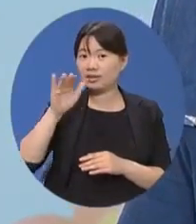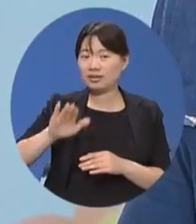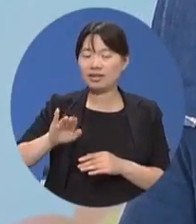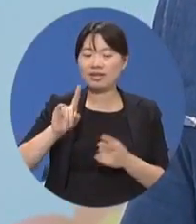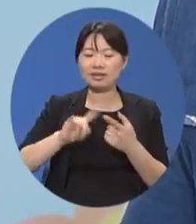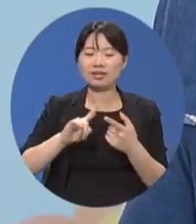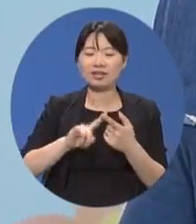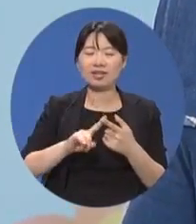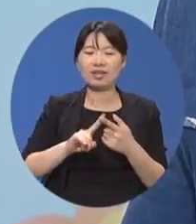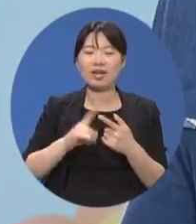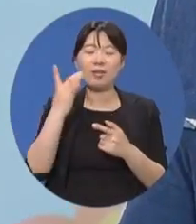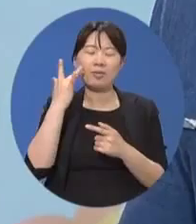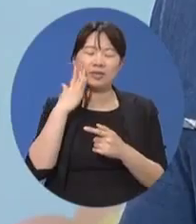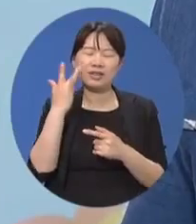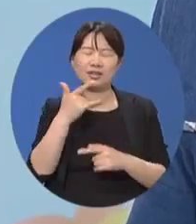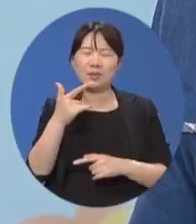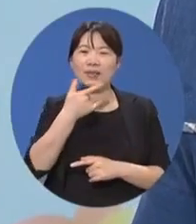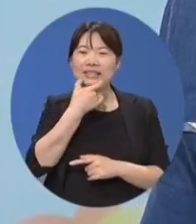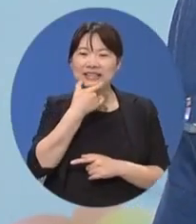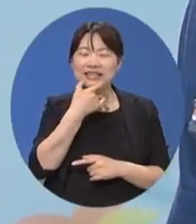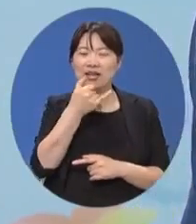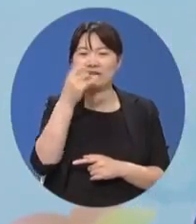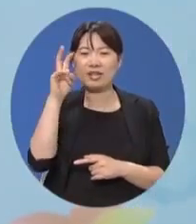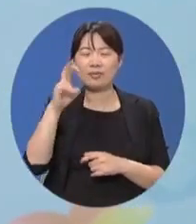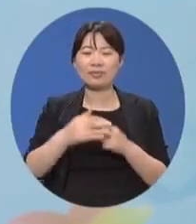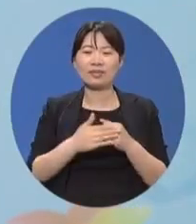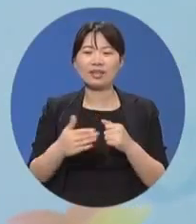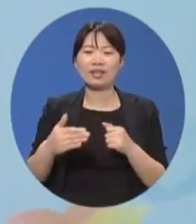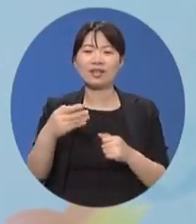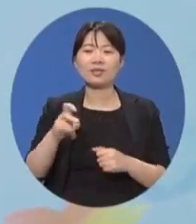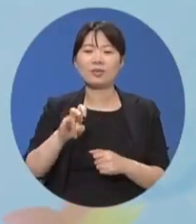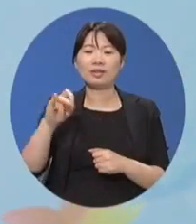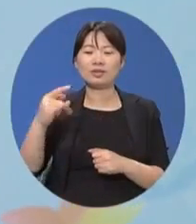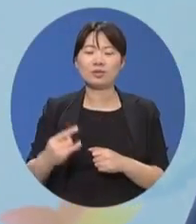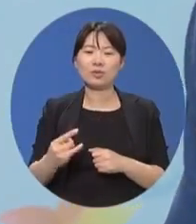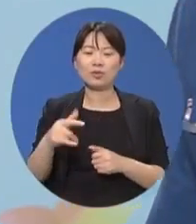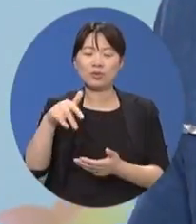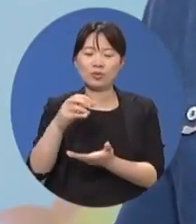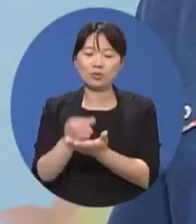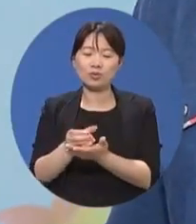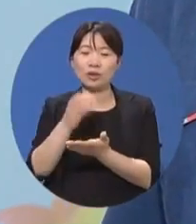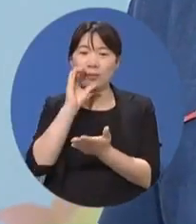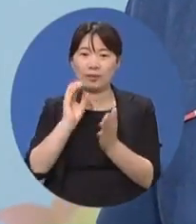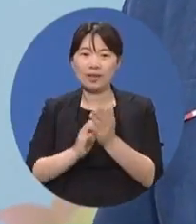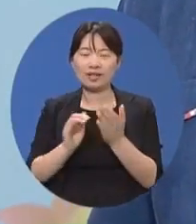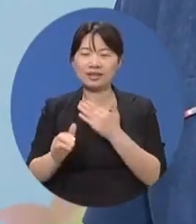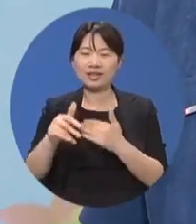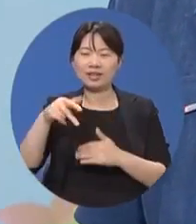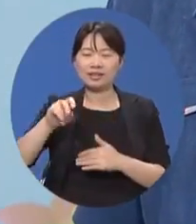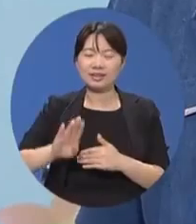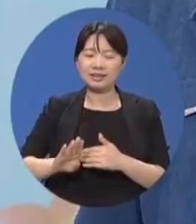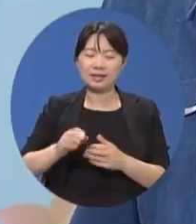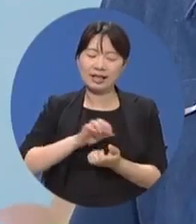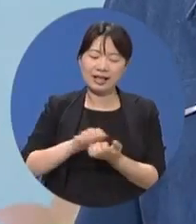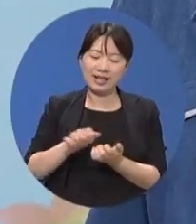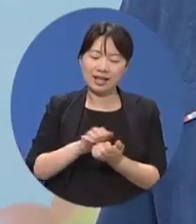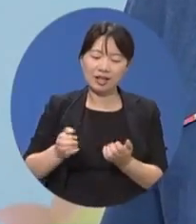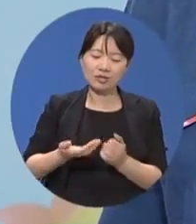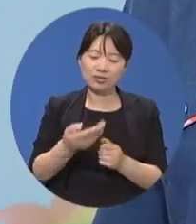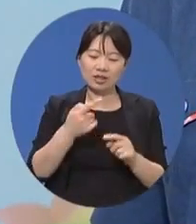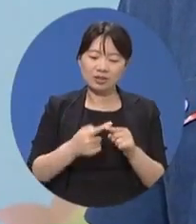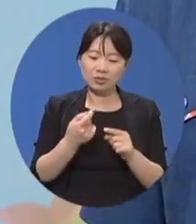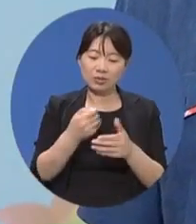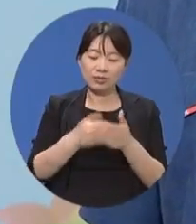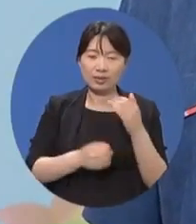성분들도 보이가 인정이 싫어 해요 그래서 토마토 쥬스 먹고 난 다음에 아니면 에 토마토 지음 아이들한테 갈아 주다가 조금